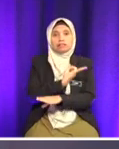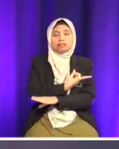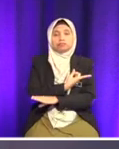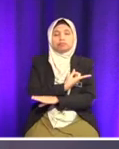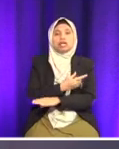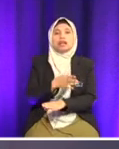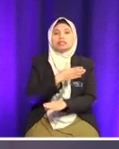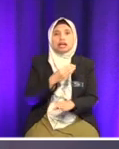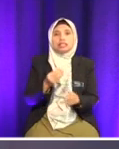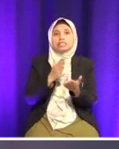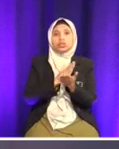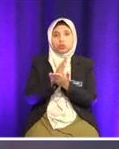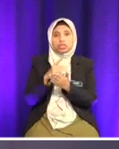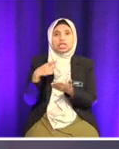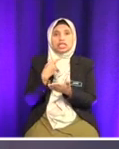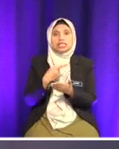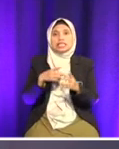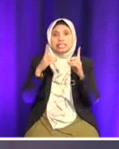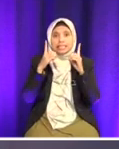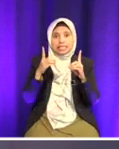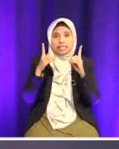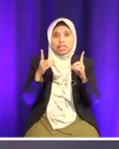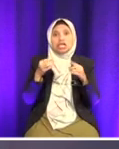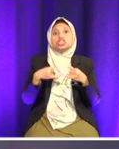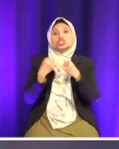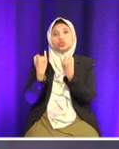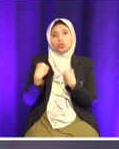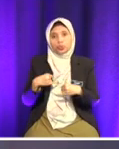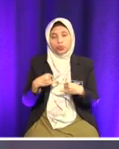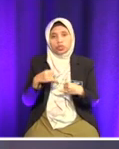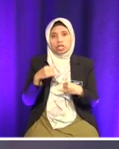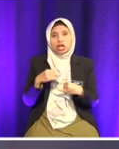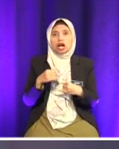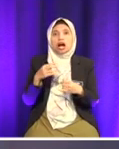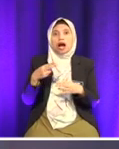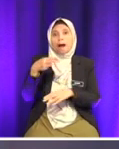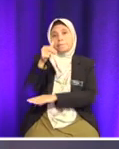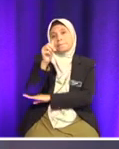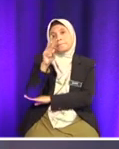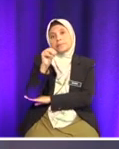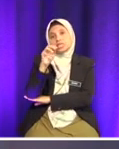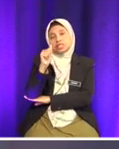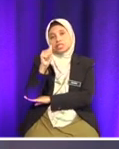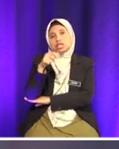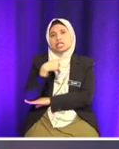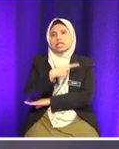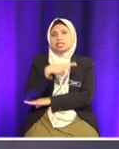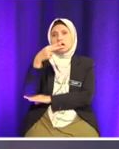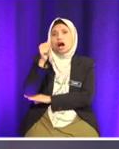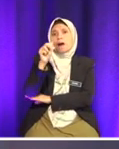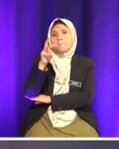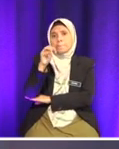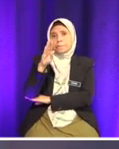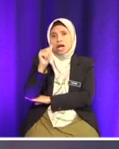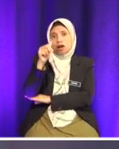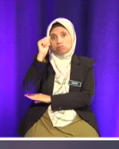dan seterusnya kita mendidik jiwa kita ini jiwa humble kita ingat bahwa kita ini humble kepada Allah subhanahu